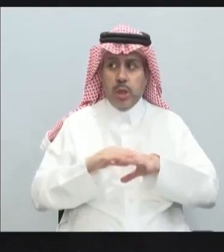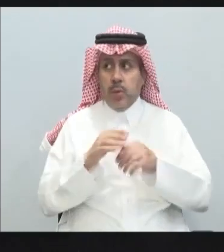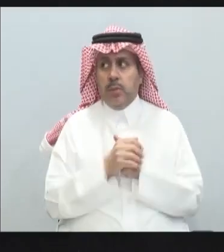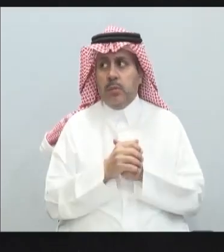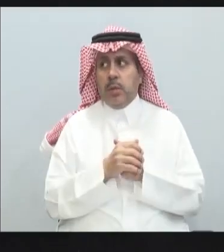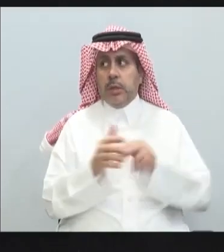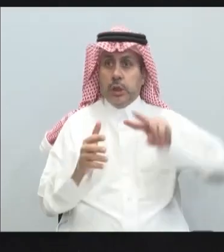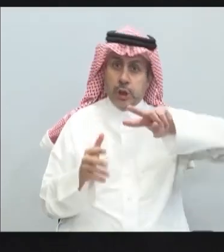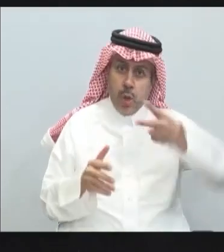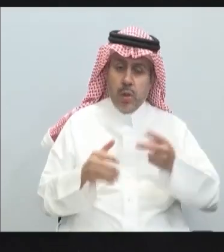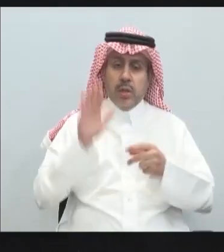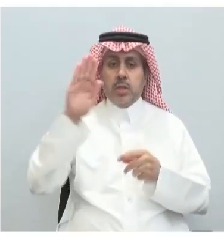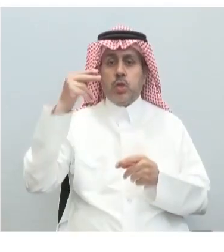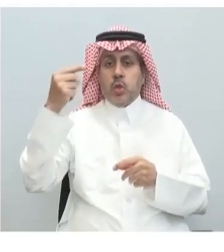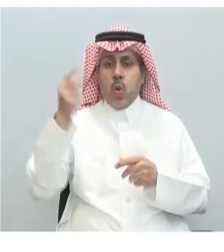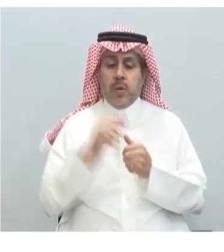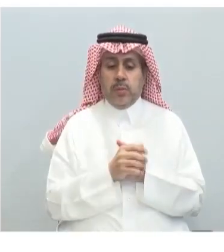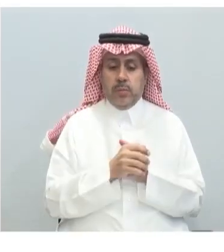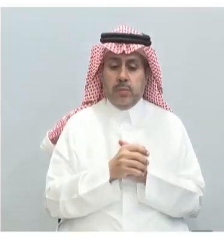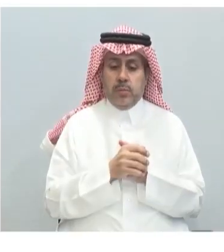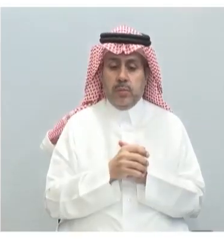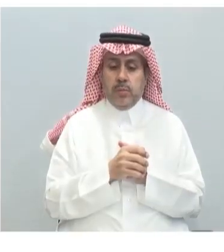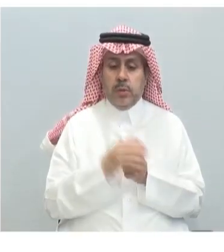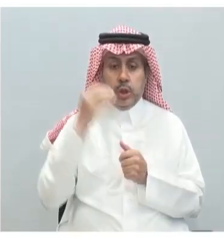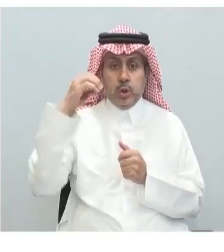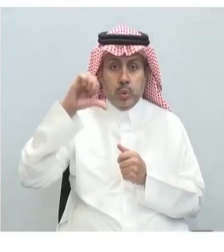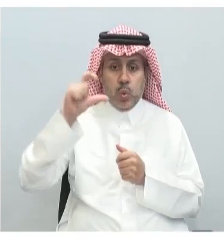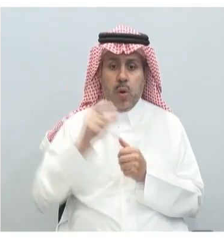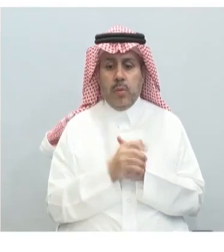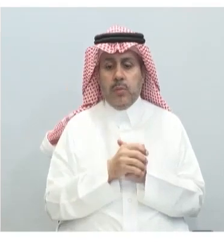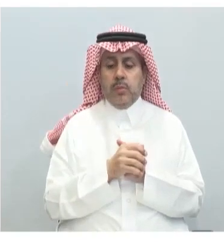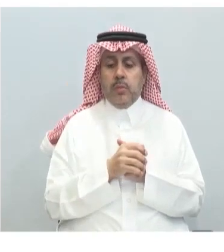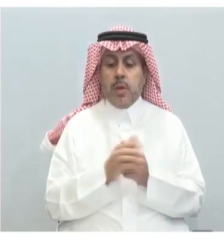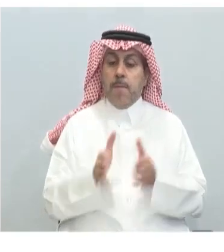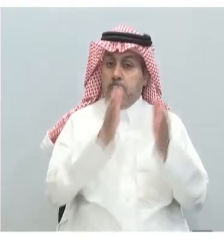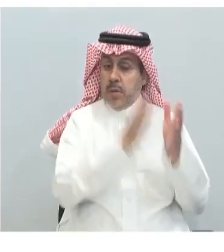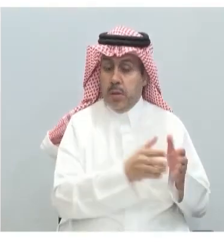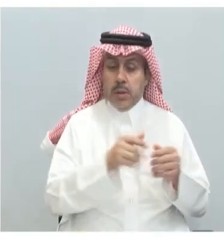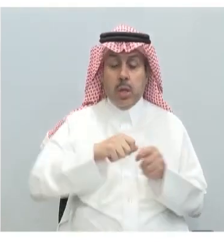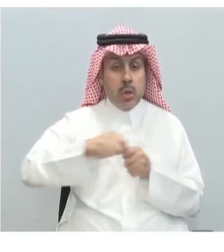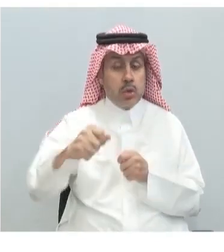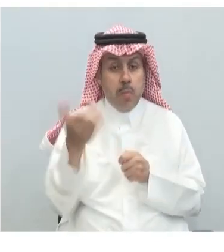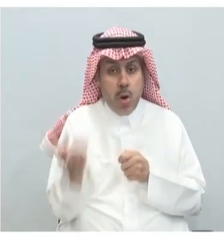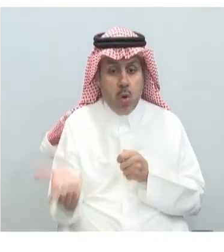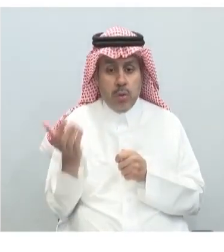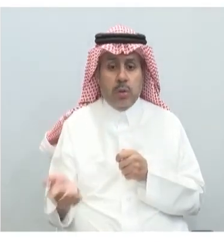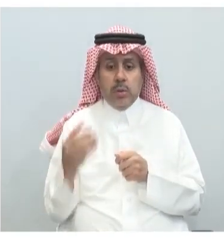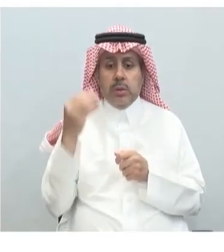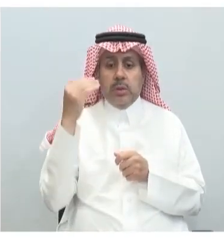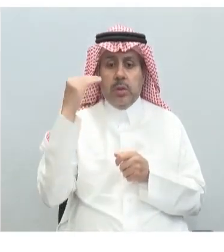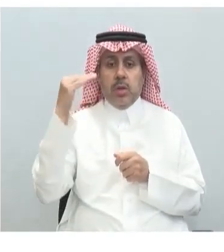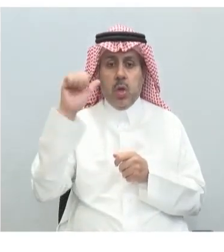التح ما بين السعر وما بين هو الجول بعد ذلك احسب كتله الحصه